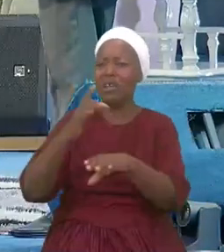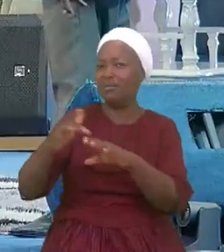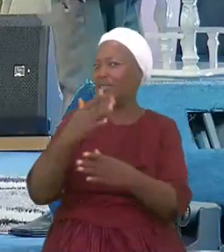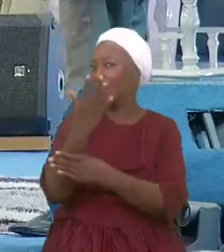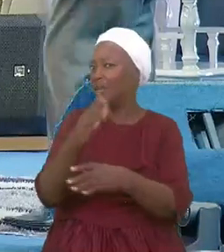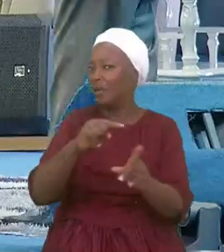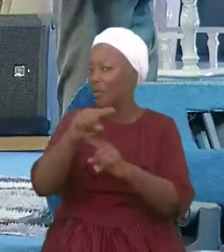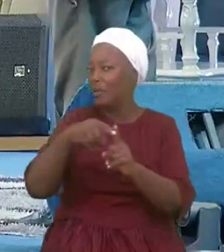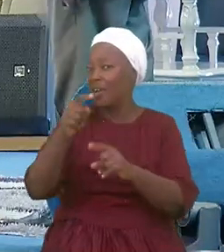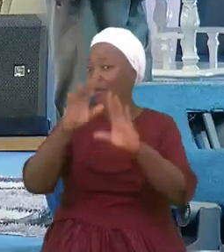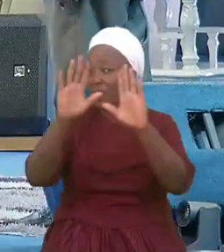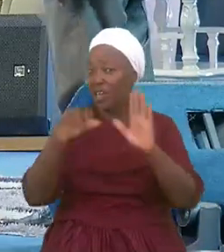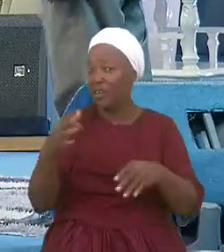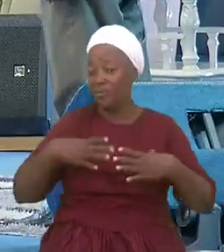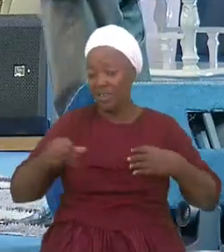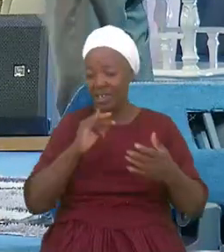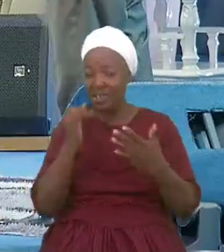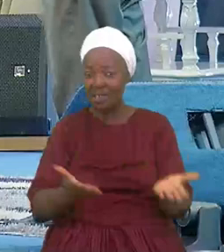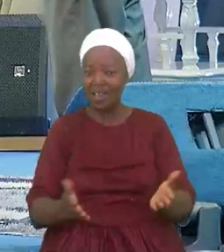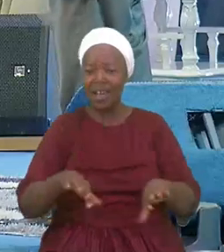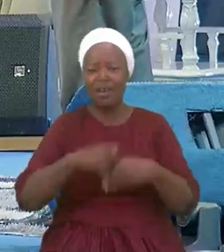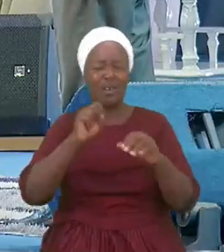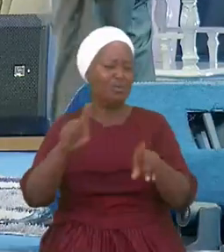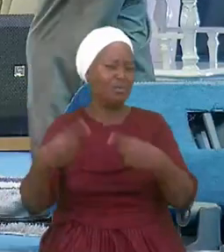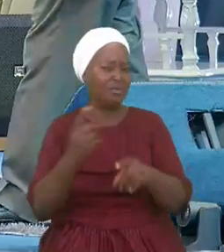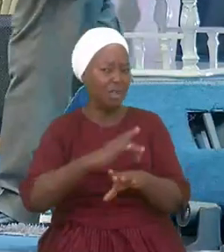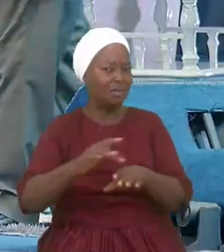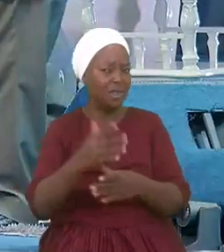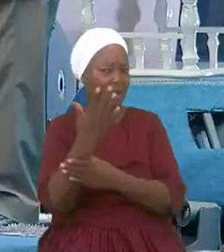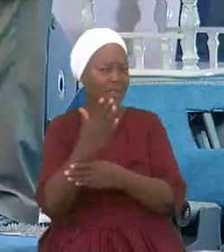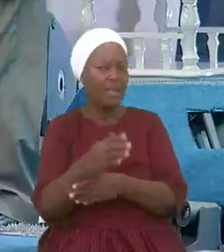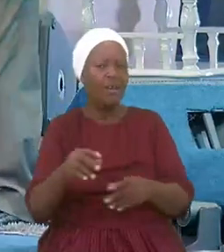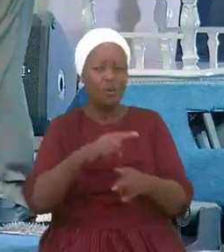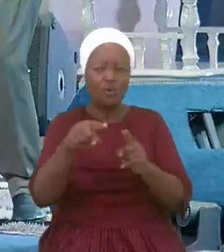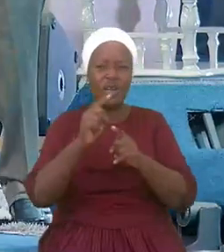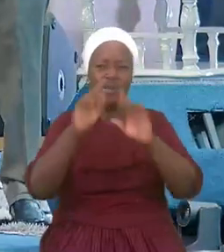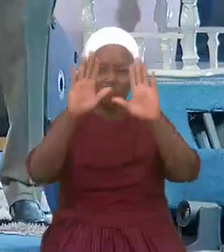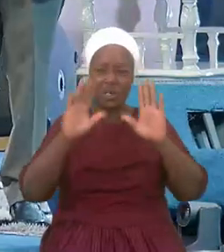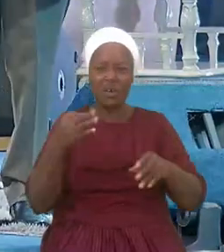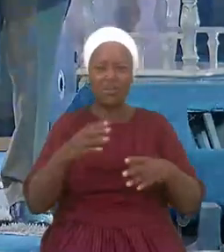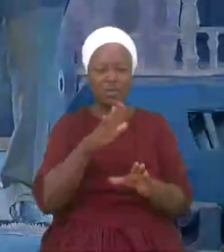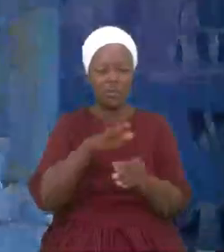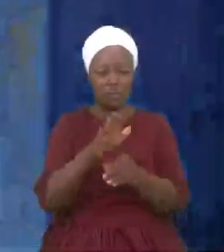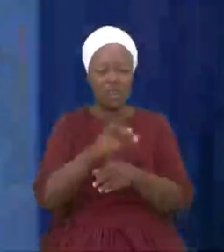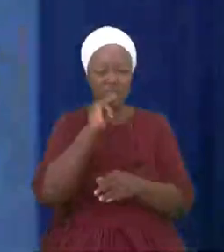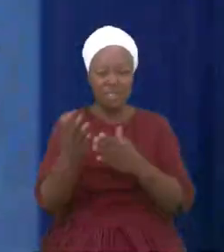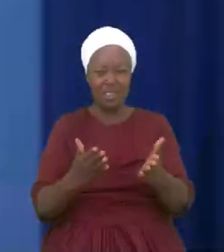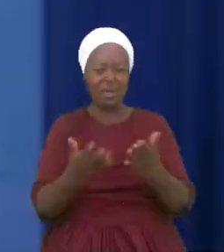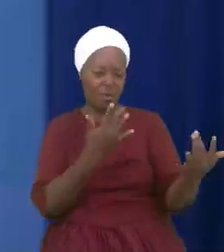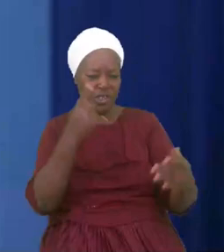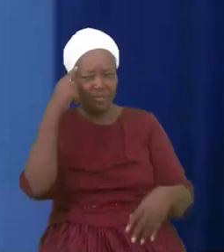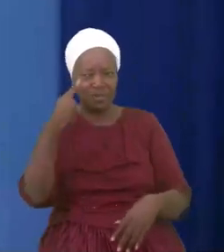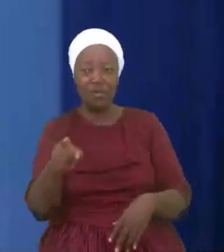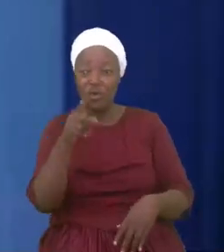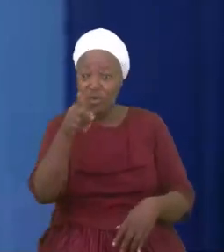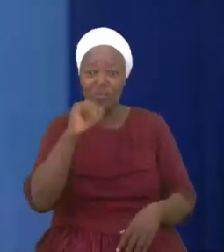les mêmes villes de lorsque le projet du salut est là comment peux-tu rentrer ici les mêmes villes lorsque le projet de la guérison est là comment